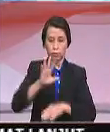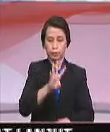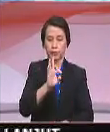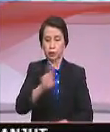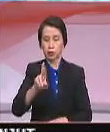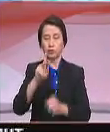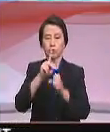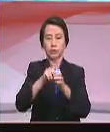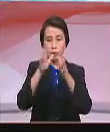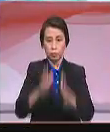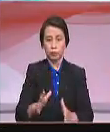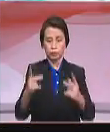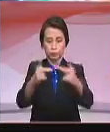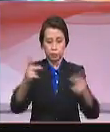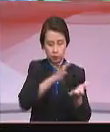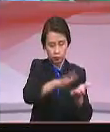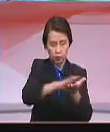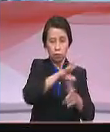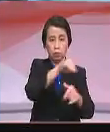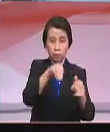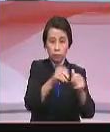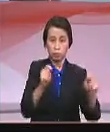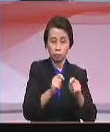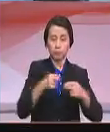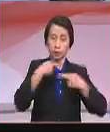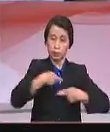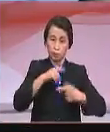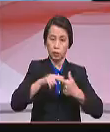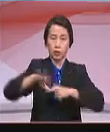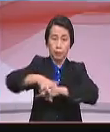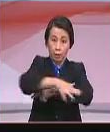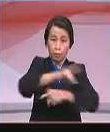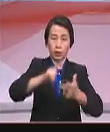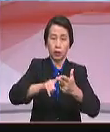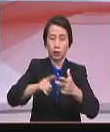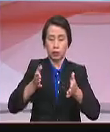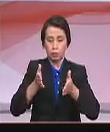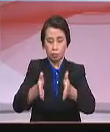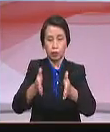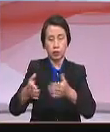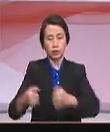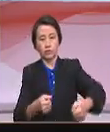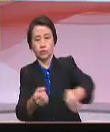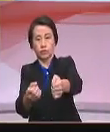4,000 peserta. Kawasan yang dibersihkan masuk tempat rekreasi, pantai dan tebing sungai.